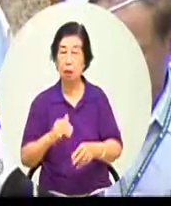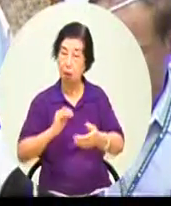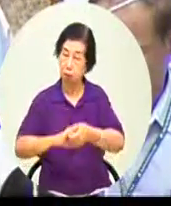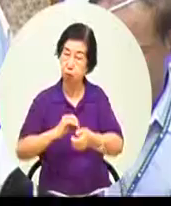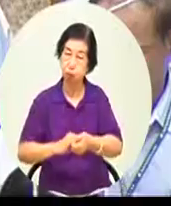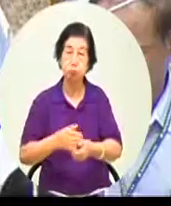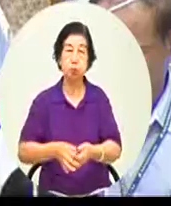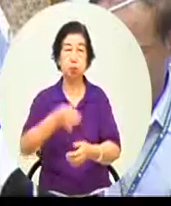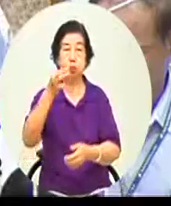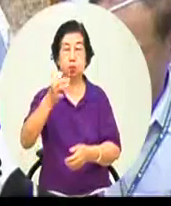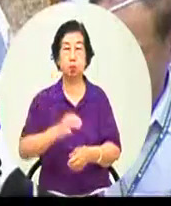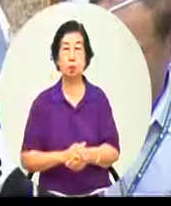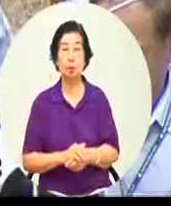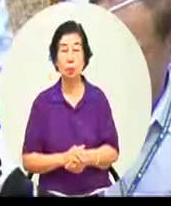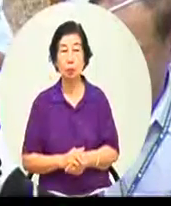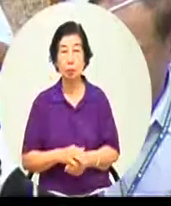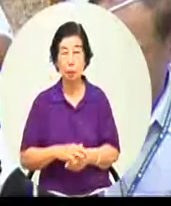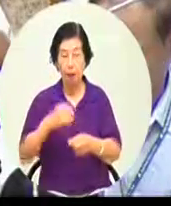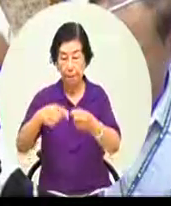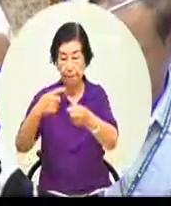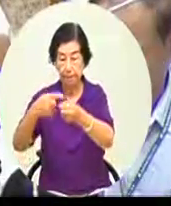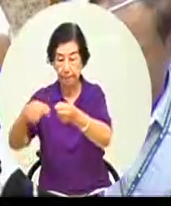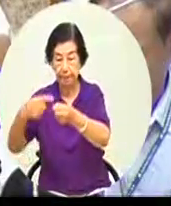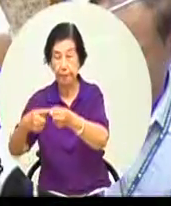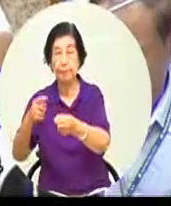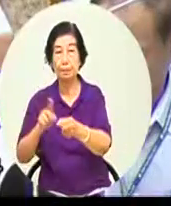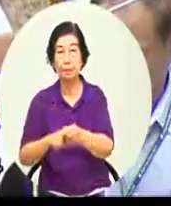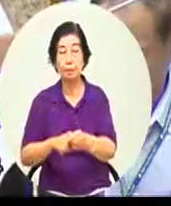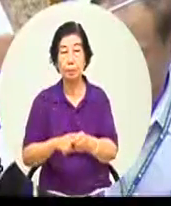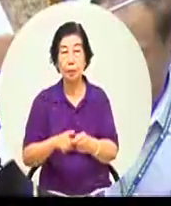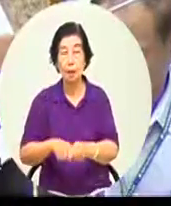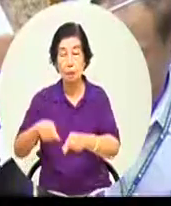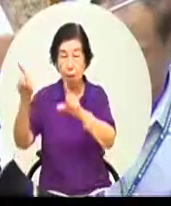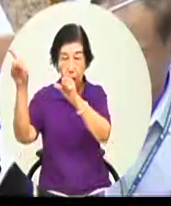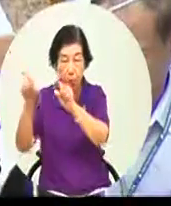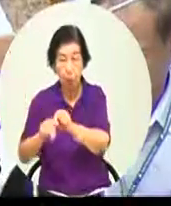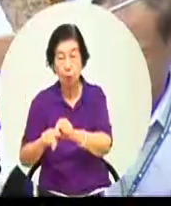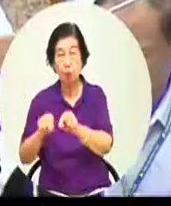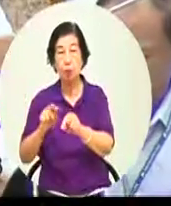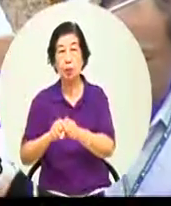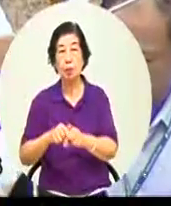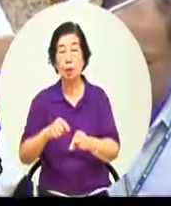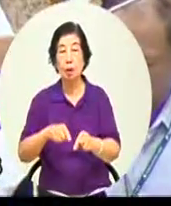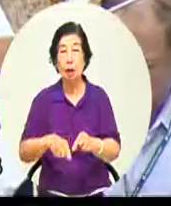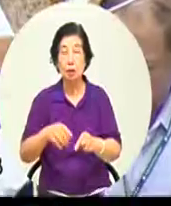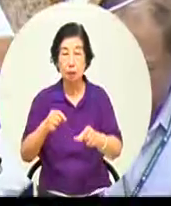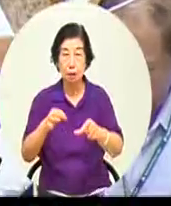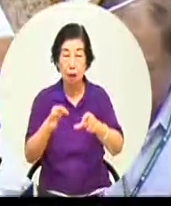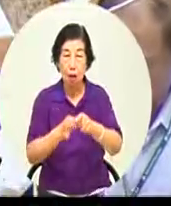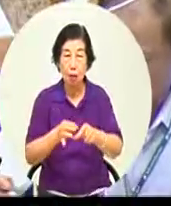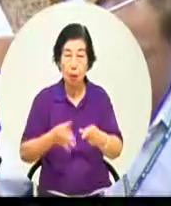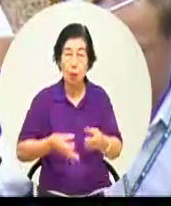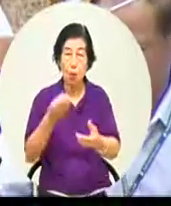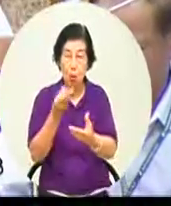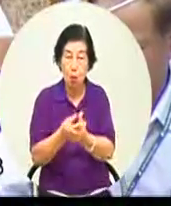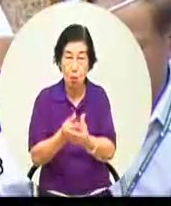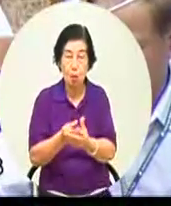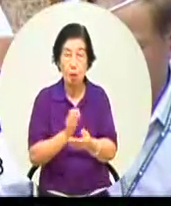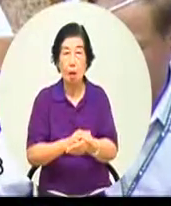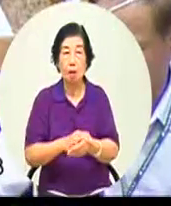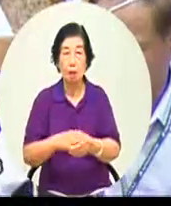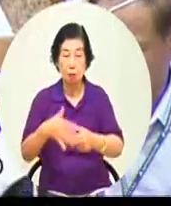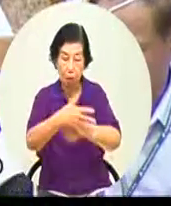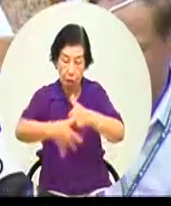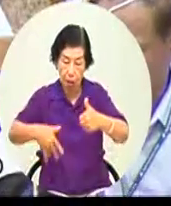面依照我们所有经由我们整个在公债委员会审议的部分，我们依照这个计划执行的部